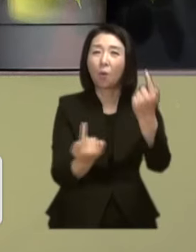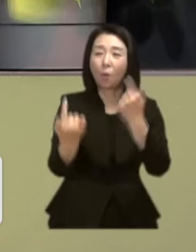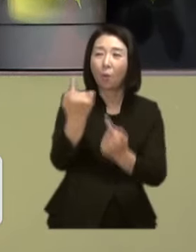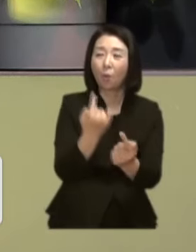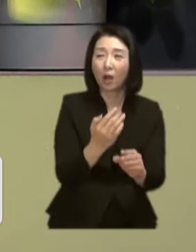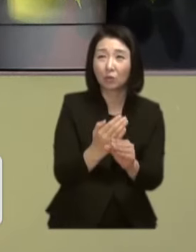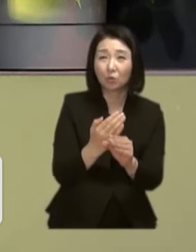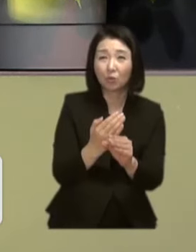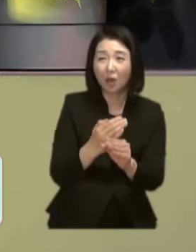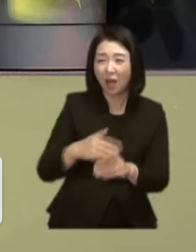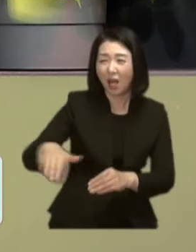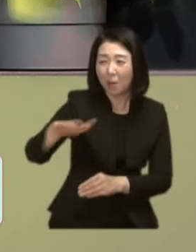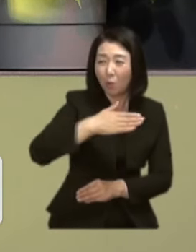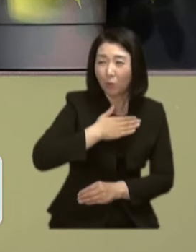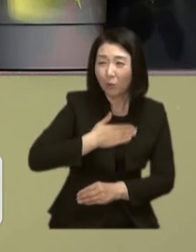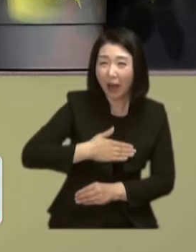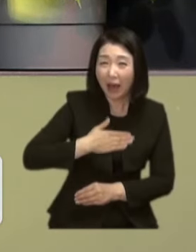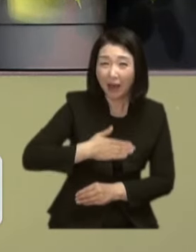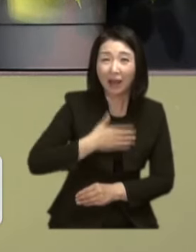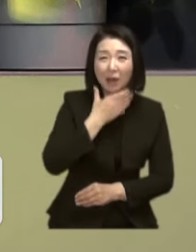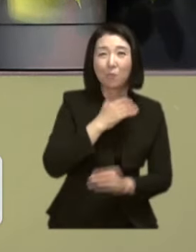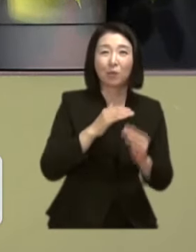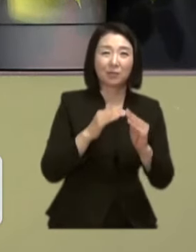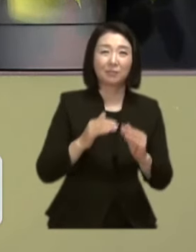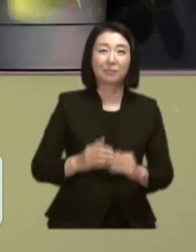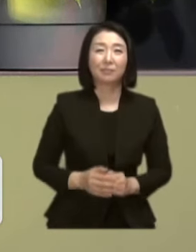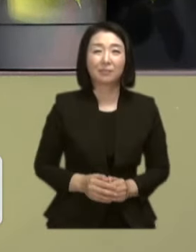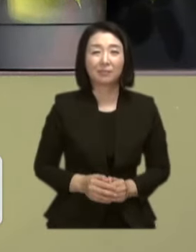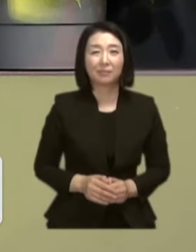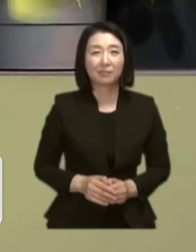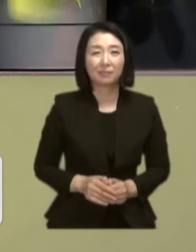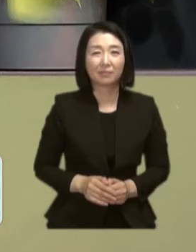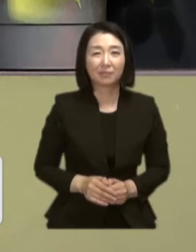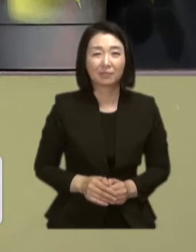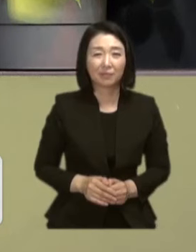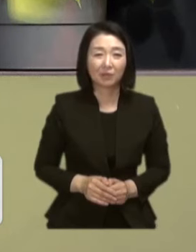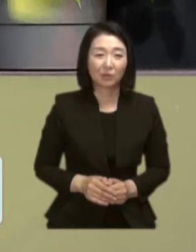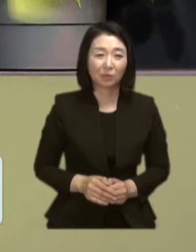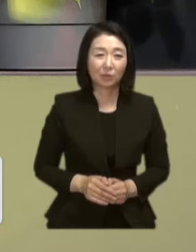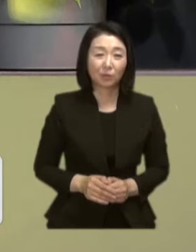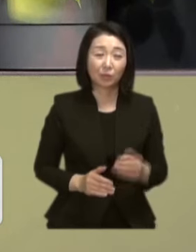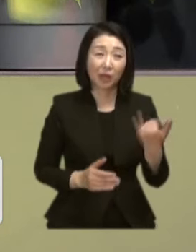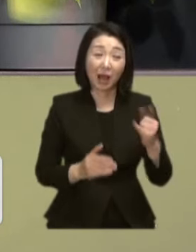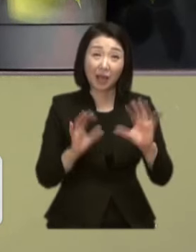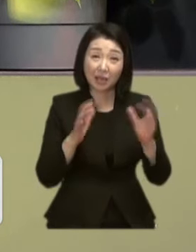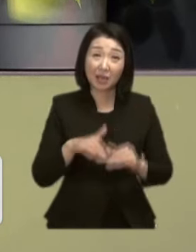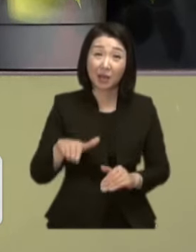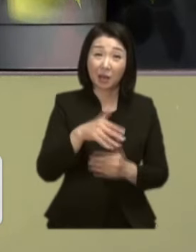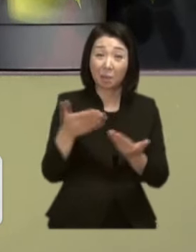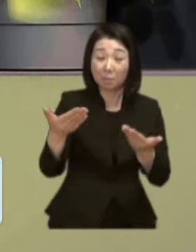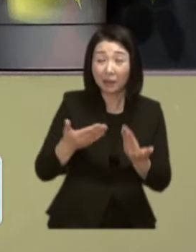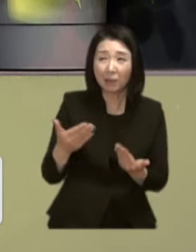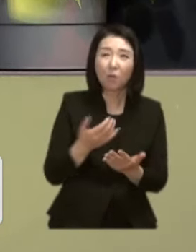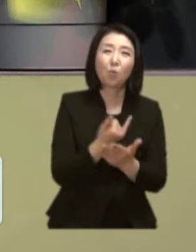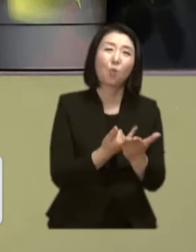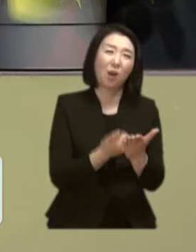없어요. 해피하우스요. 그 정도로 많이 알고 있는데요. 네. 주로 저희 아이들을 제가 받는 조건이 있는데 그것은 우선